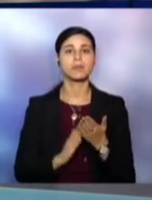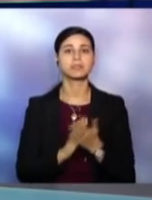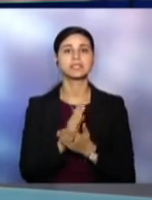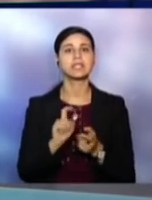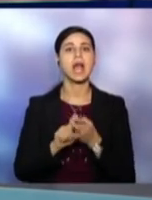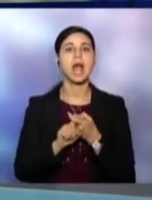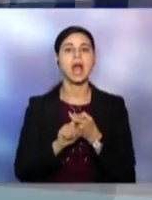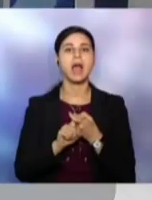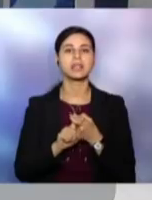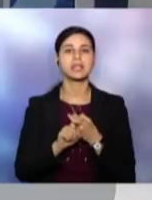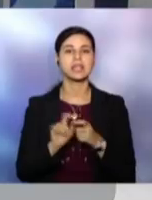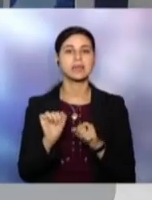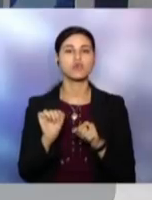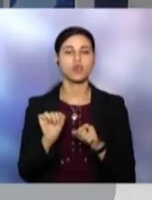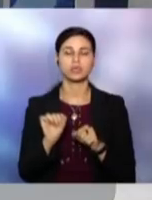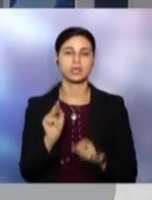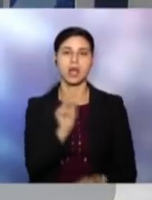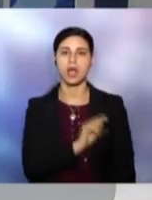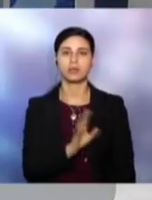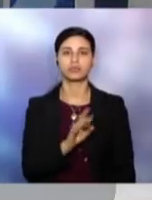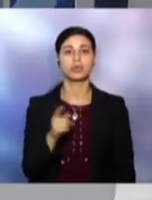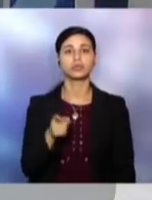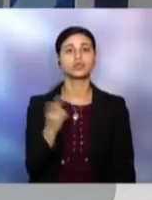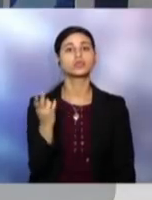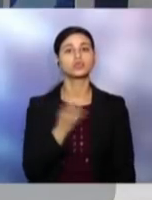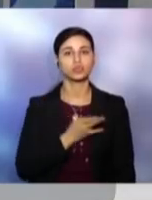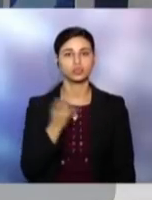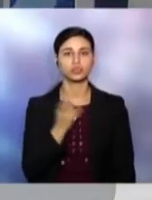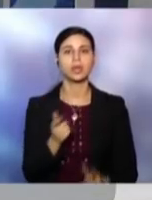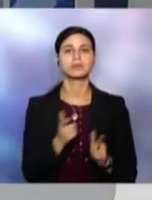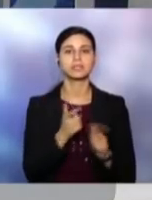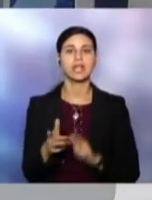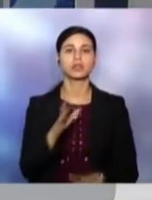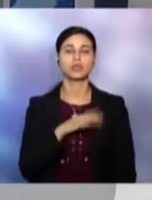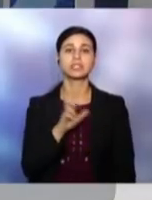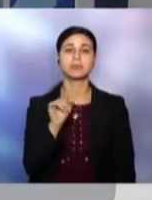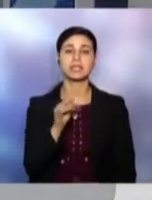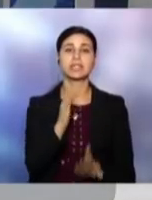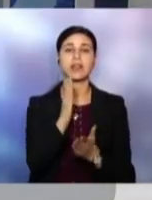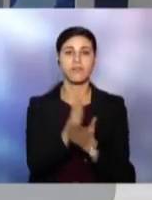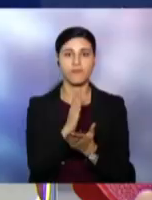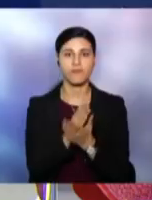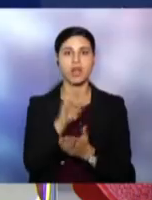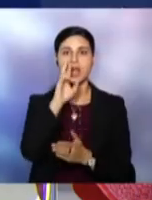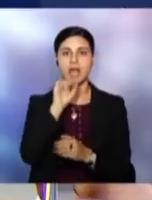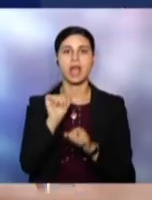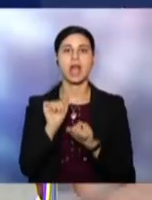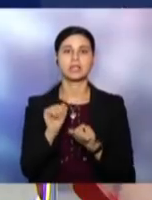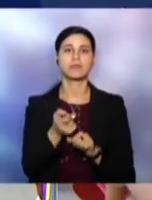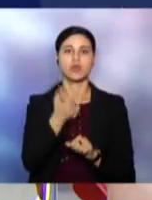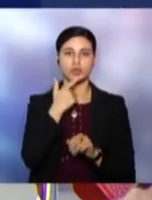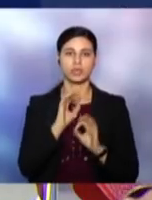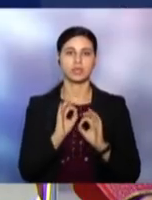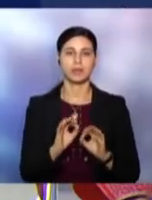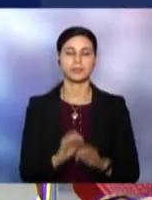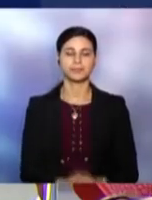არ მუშაობს. ანუ იმისთვის რომ იმუშაოს, იქ უნდა მზად ჰქონდეს ბაქტერია, რომელზედაც ის იმოქმედებს. ანუ რაღაცას უნდა ეძოდეს.